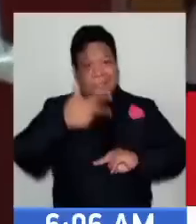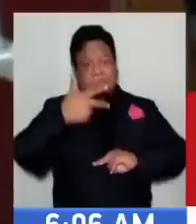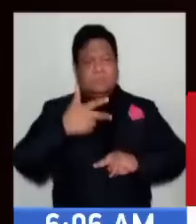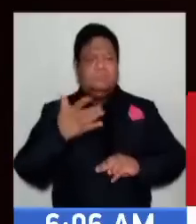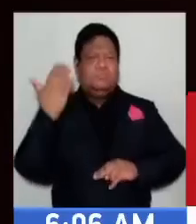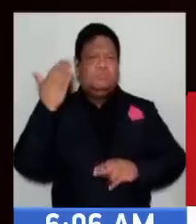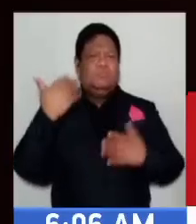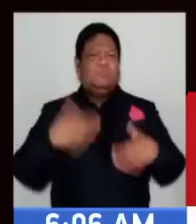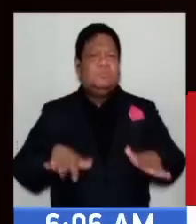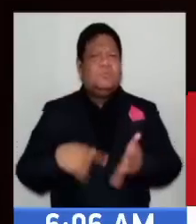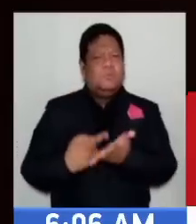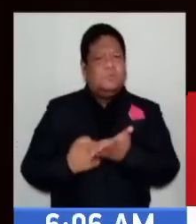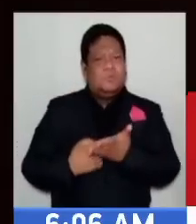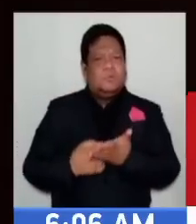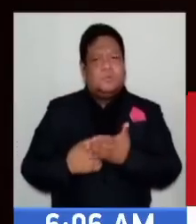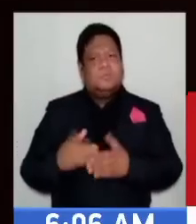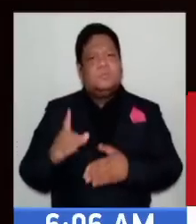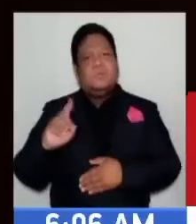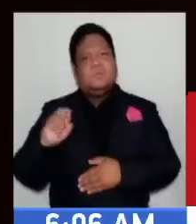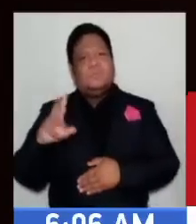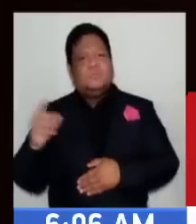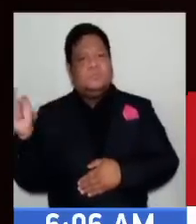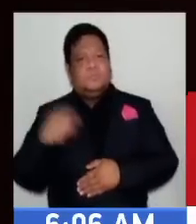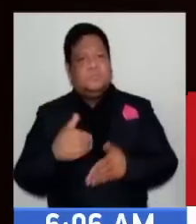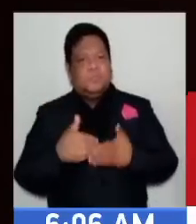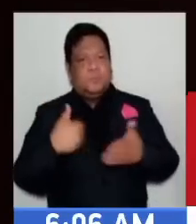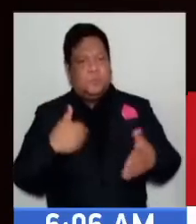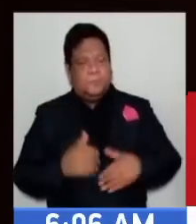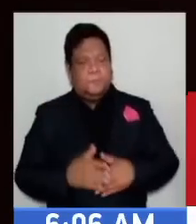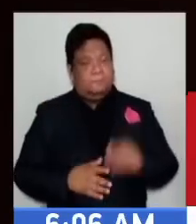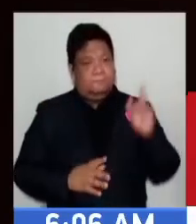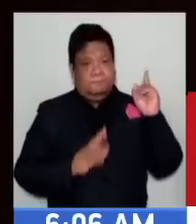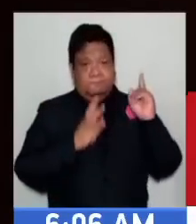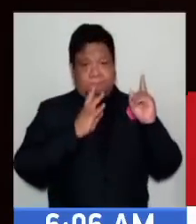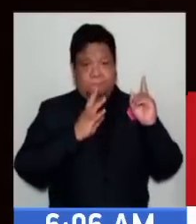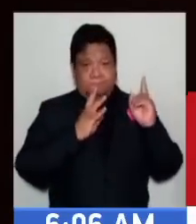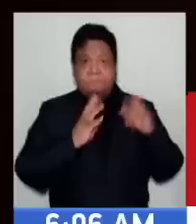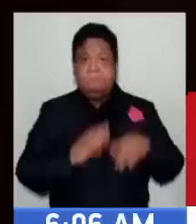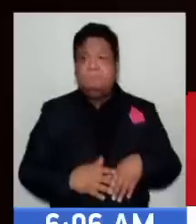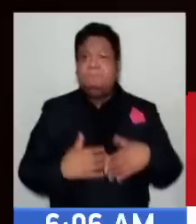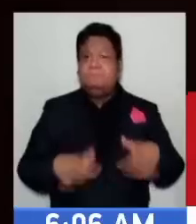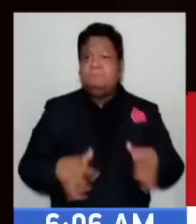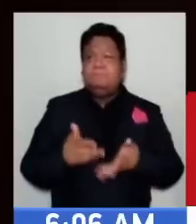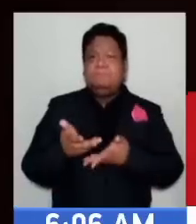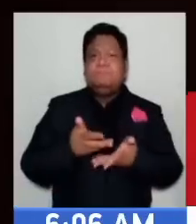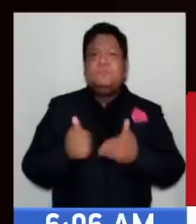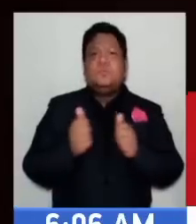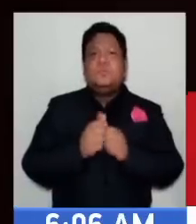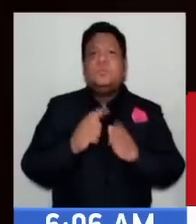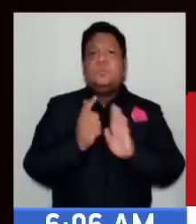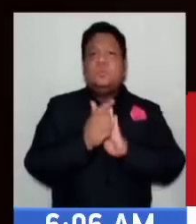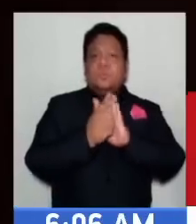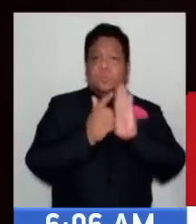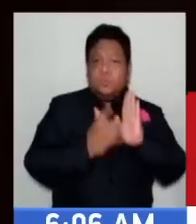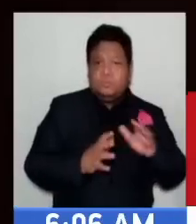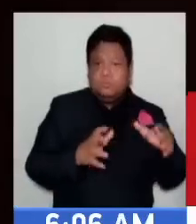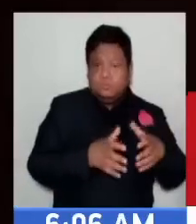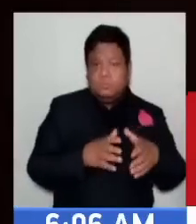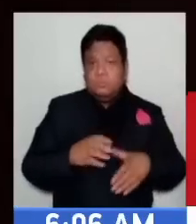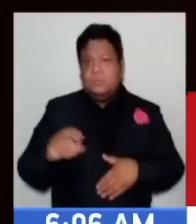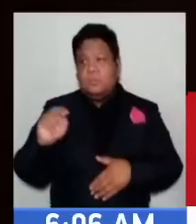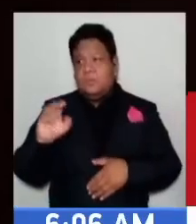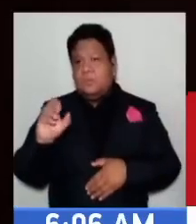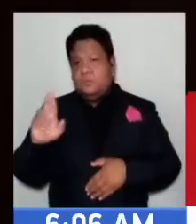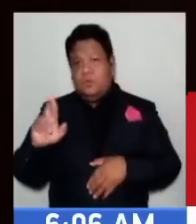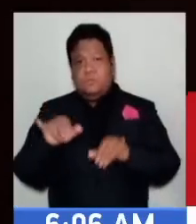DSWD. That has been a discussion with our legal counsel and the NCR Standards Department, and we